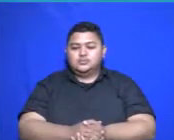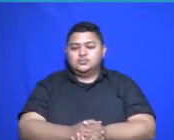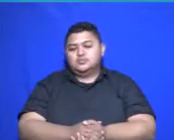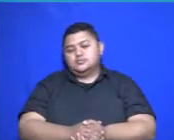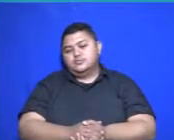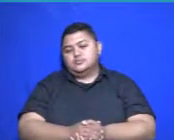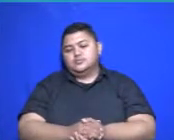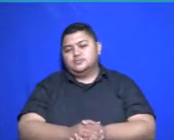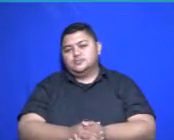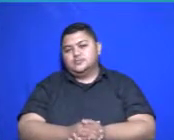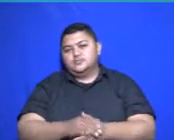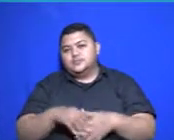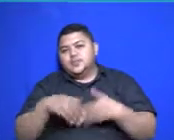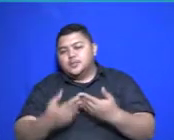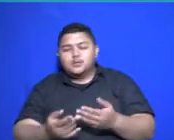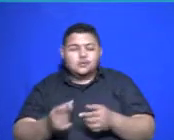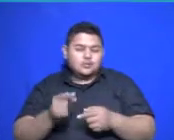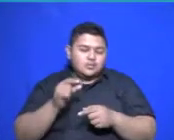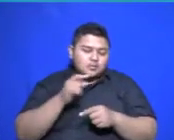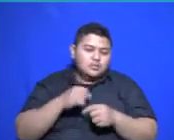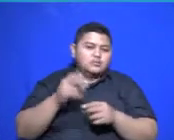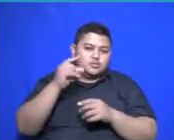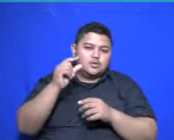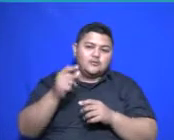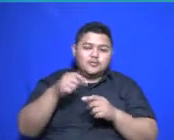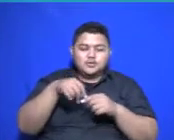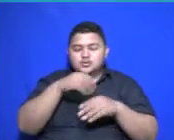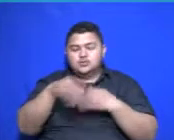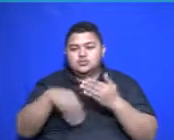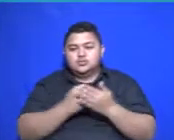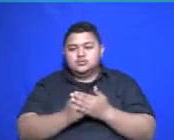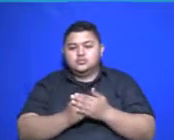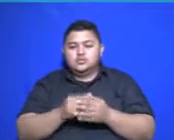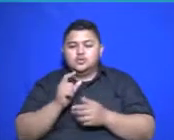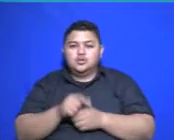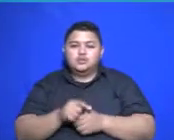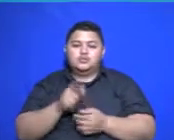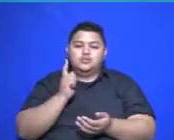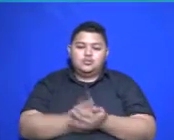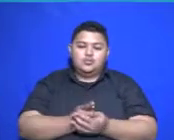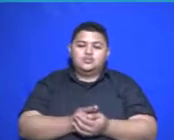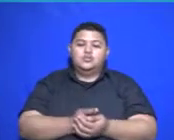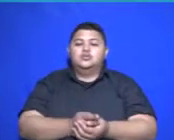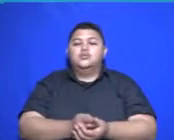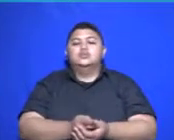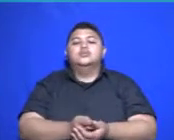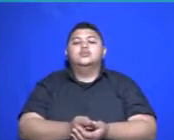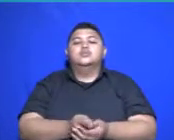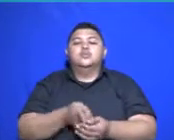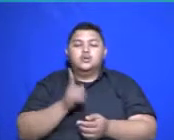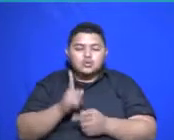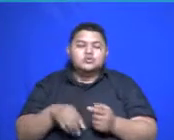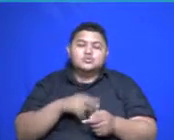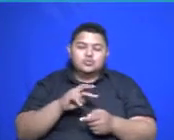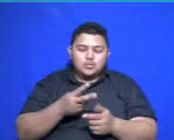Ini arahan beliau bagaimana reformasi total koperasi itu harus mutlak, mau nggak mau, suka, harus